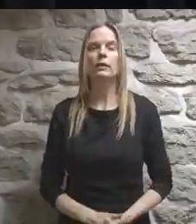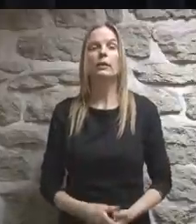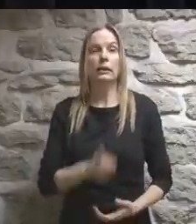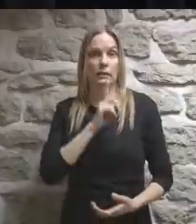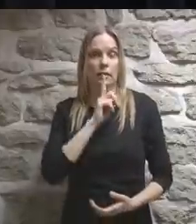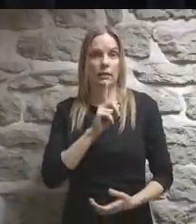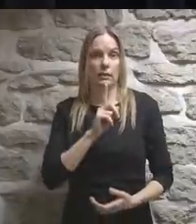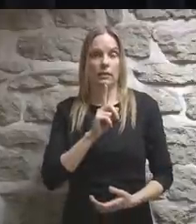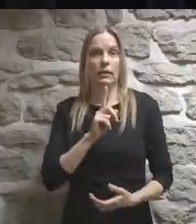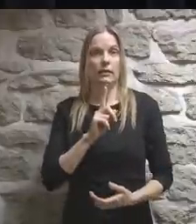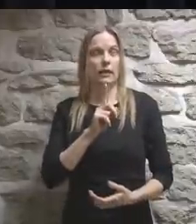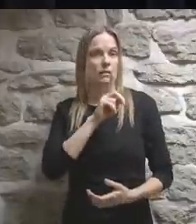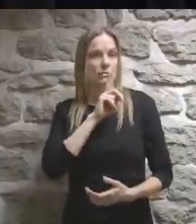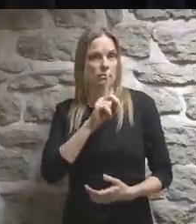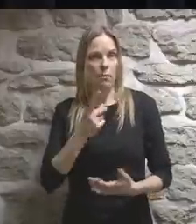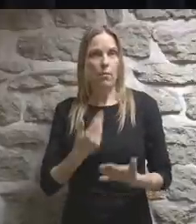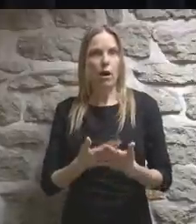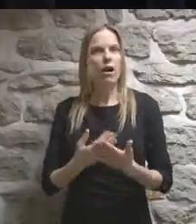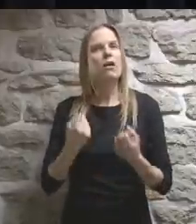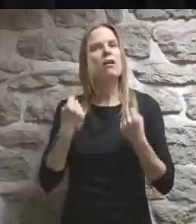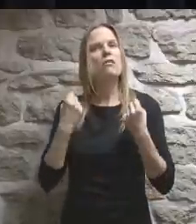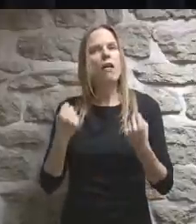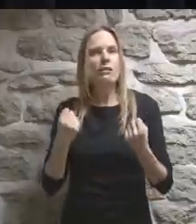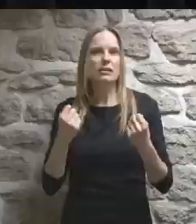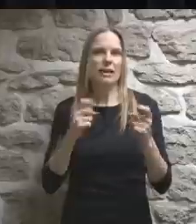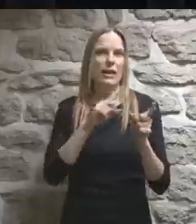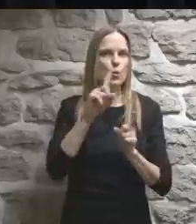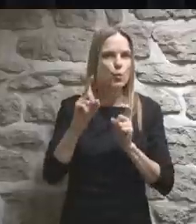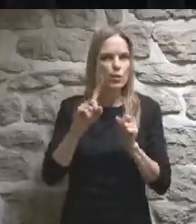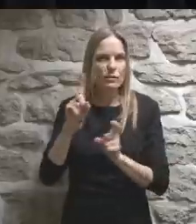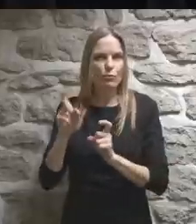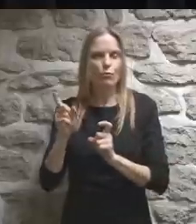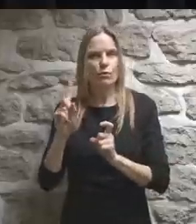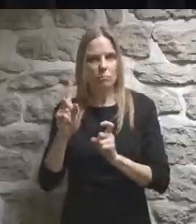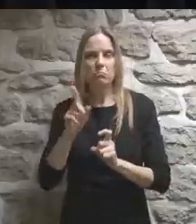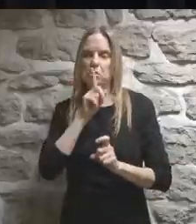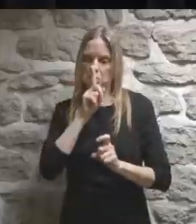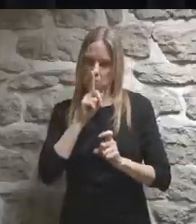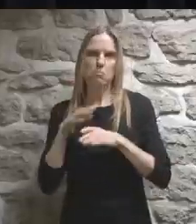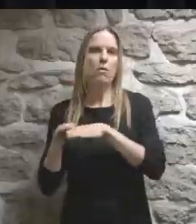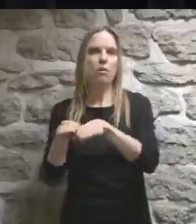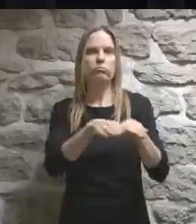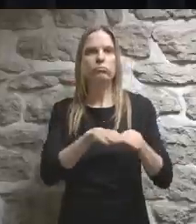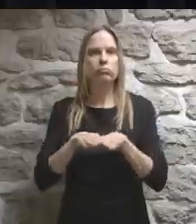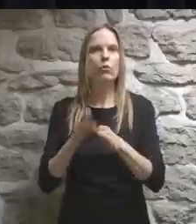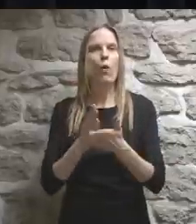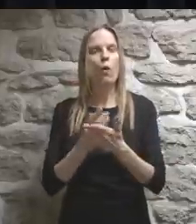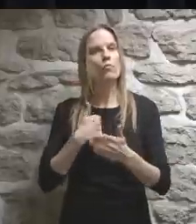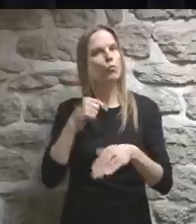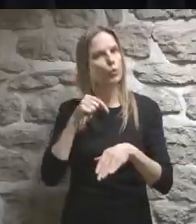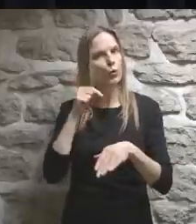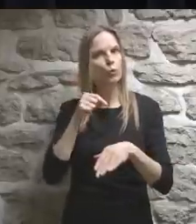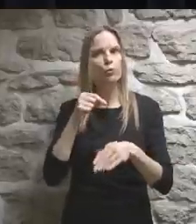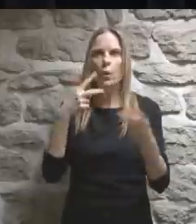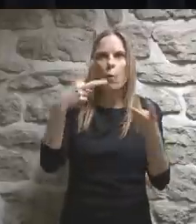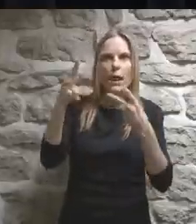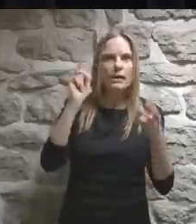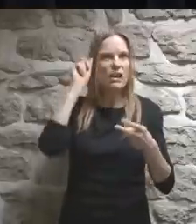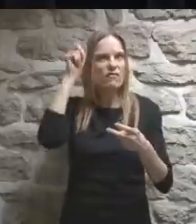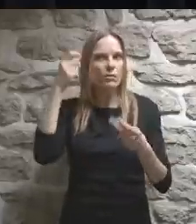siis sellistes väga rasketes küsimustes ja mulle tundub, et mingit erinevat arusaama